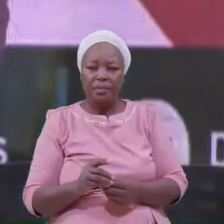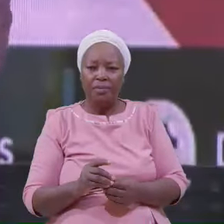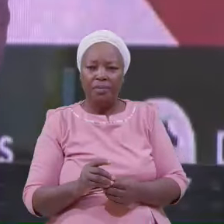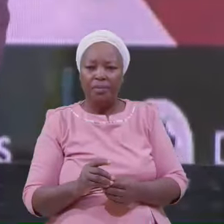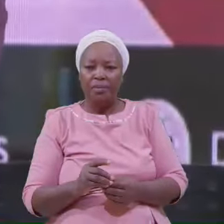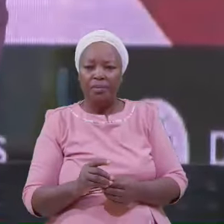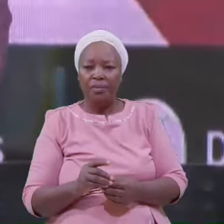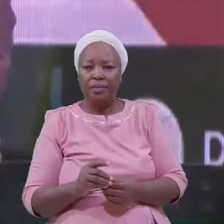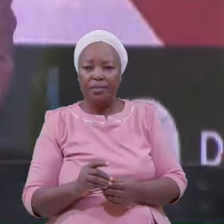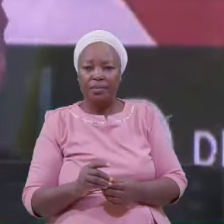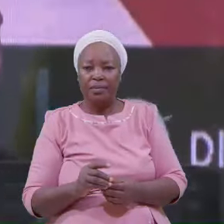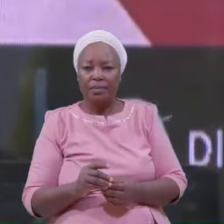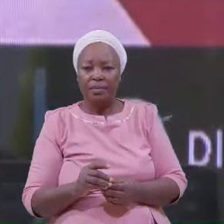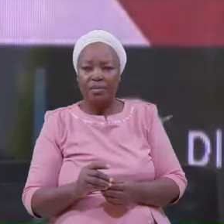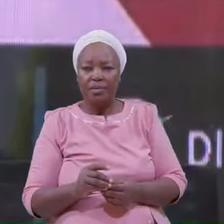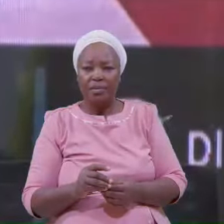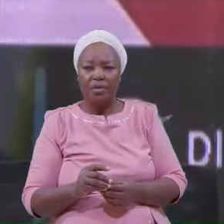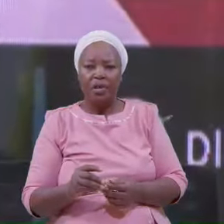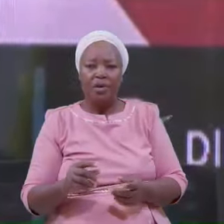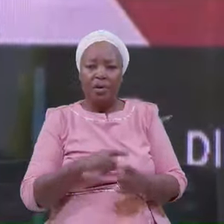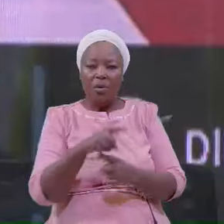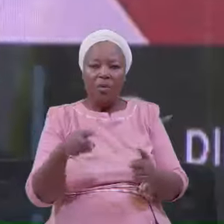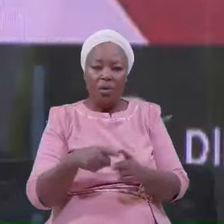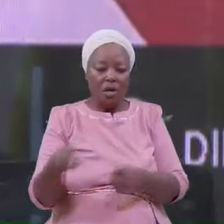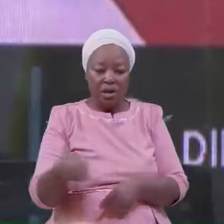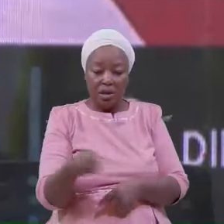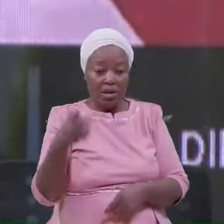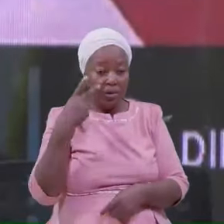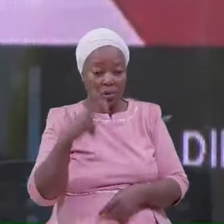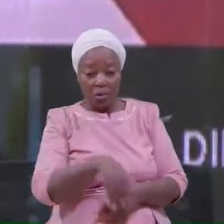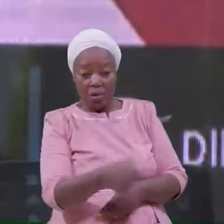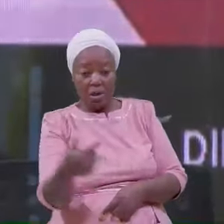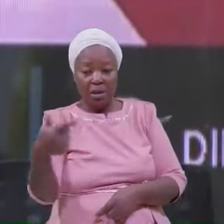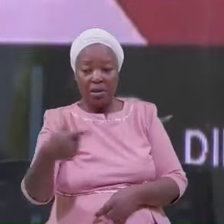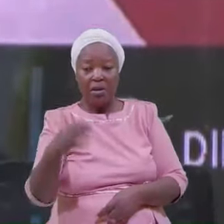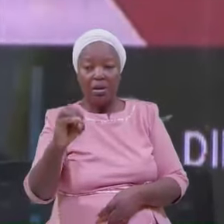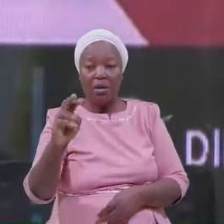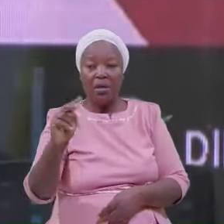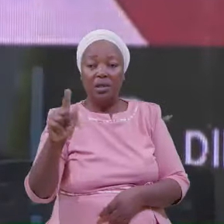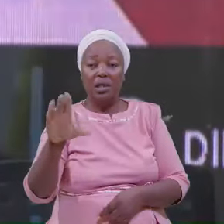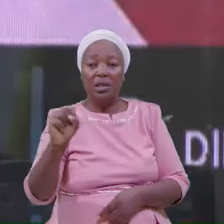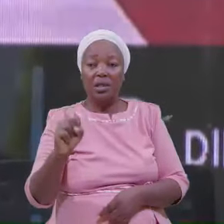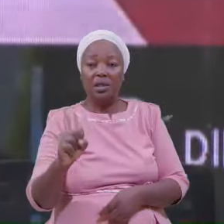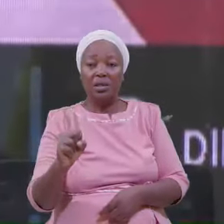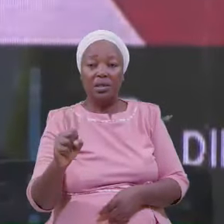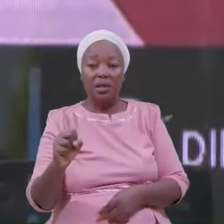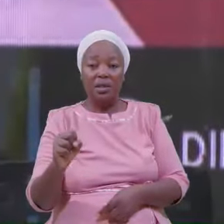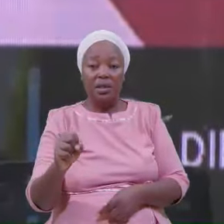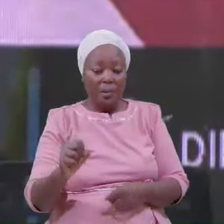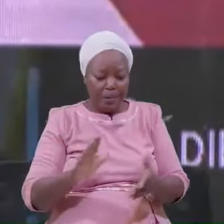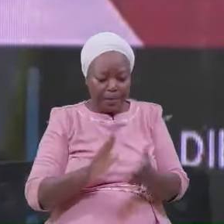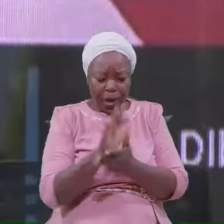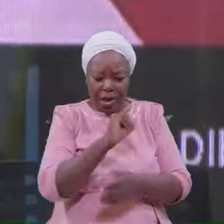na ang kakamatayan ko. When they saw all the Gentiles nang makita ng mga hintil ito, believing and getting